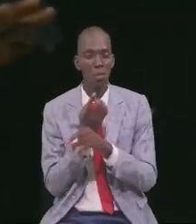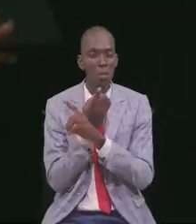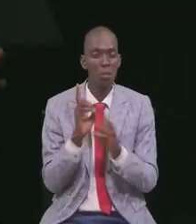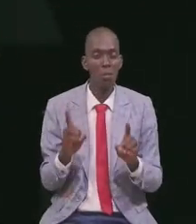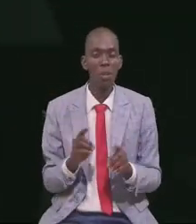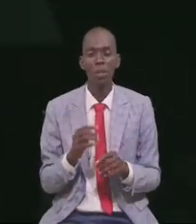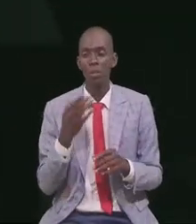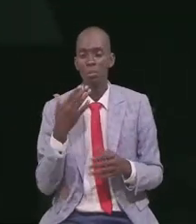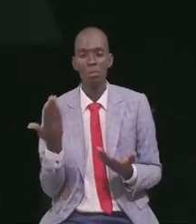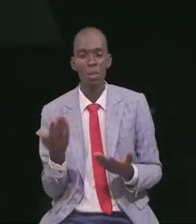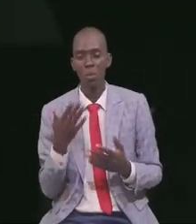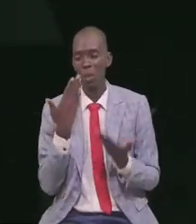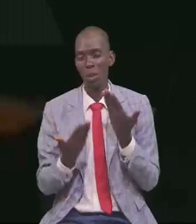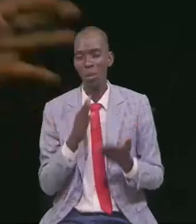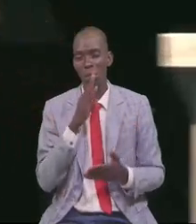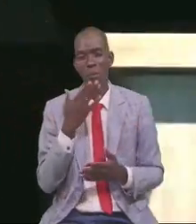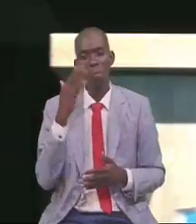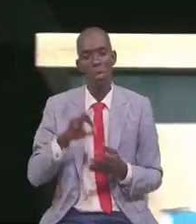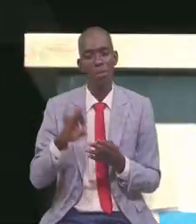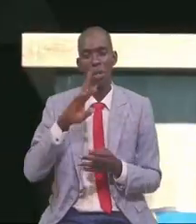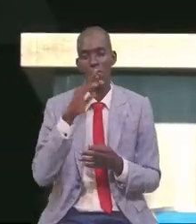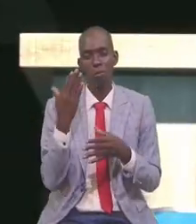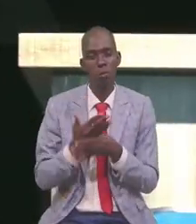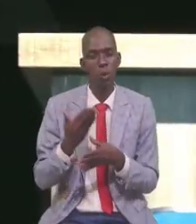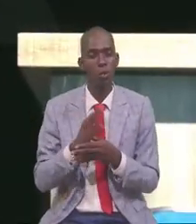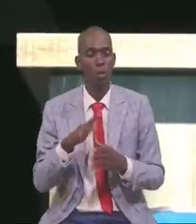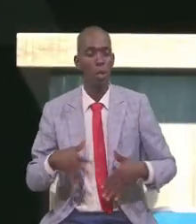les mauvais esprits vous tourmentent votre vie. Et vous voulez